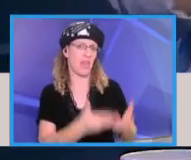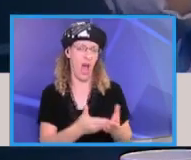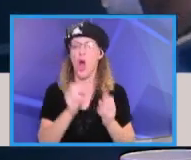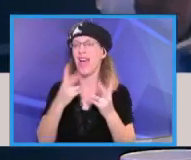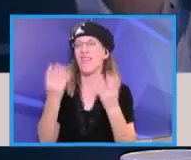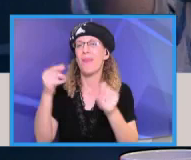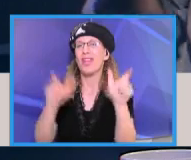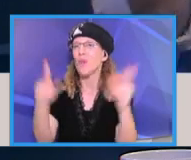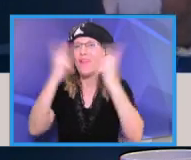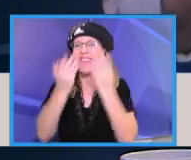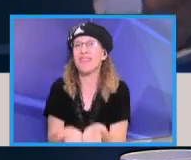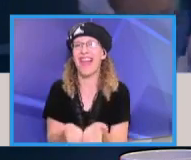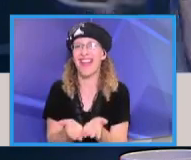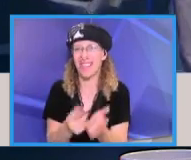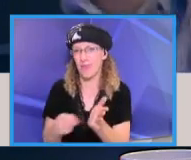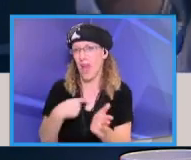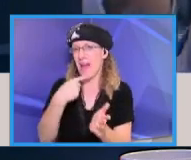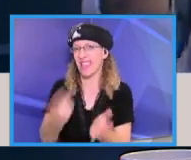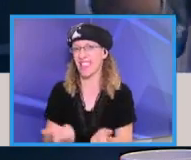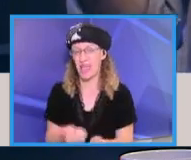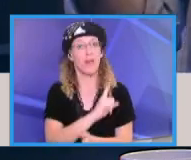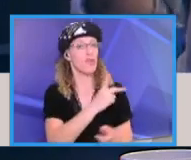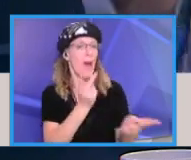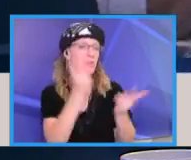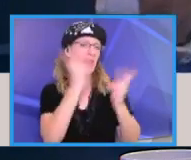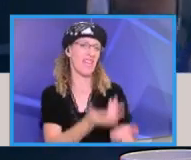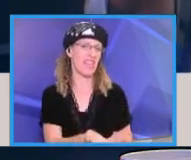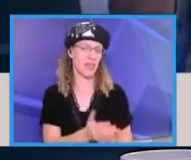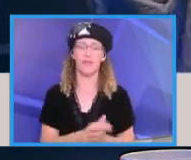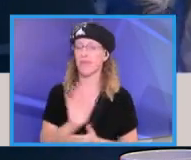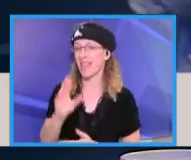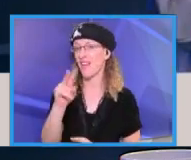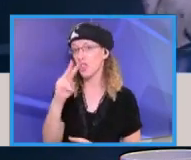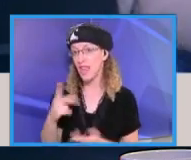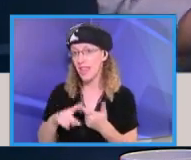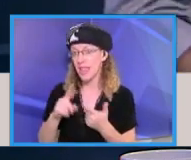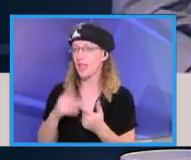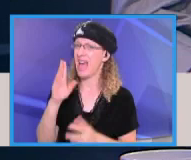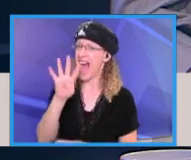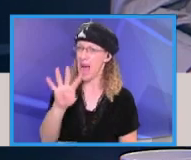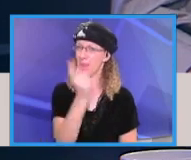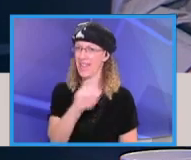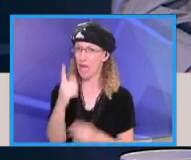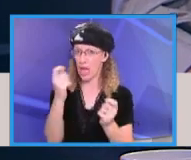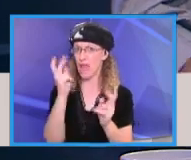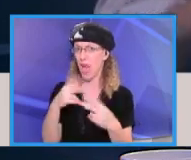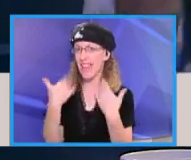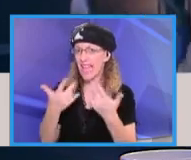מקודם, הרבה אנשים לא מבינים, זה דבר אחד. דבר שני, מי שרוצה כשרות הוא מבין. דבר שני, בוא נחשוב מה יקרה. אז אם, בוא, 4 מיליארד שקל, אפשר לתת